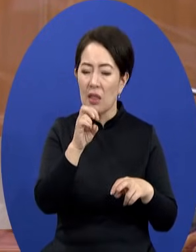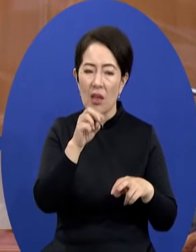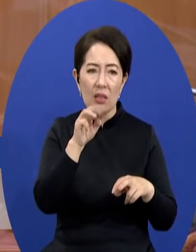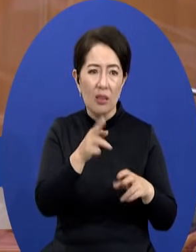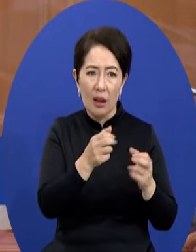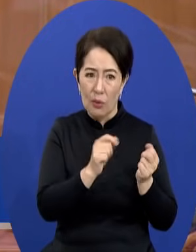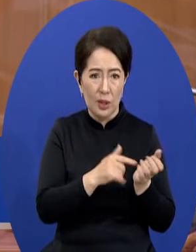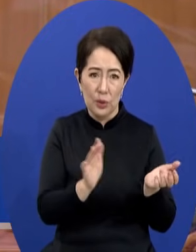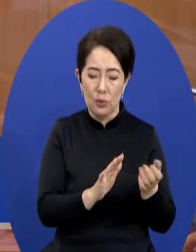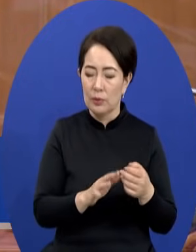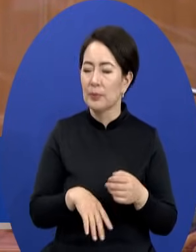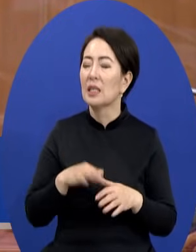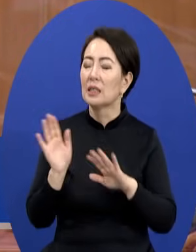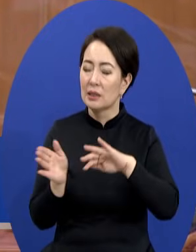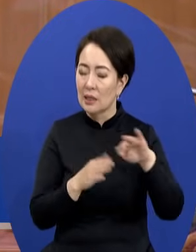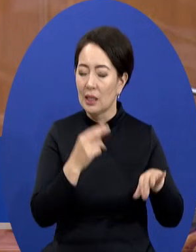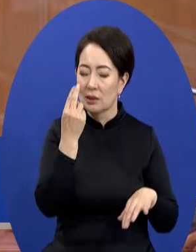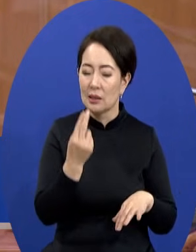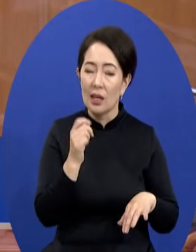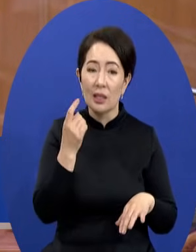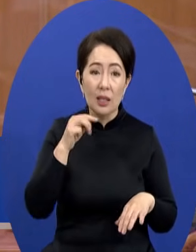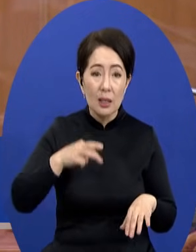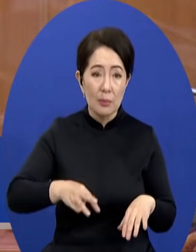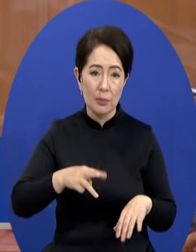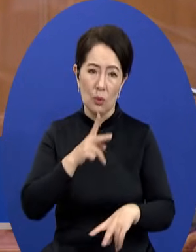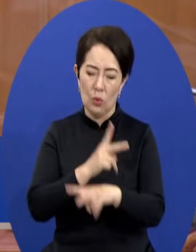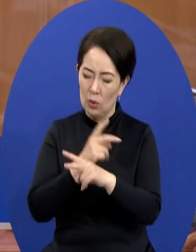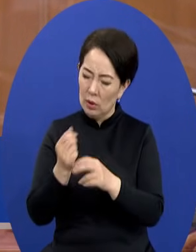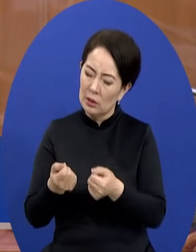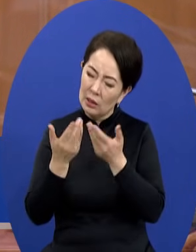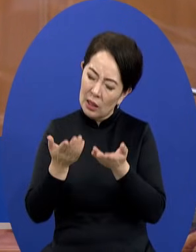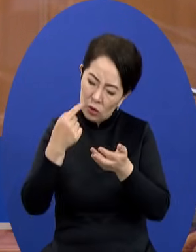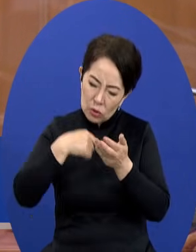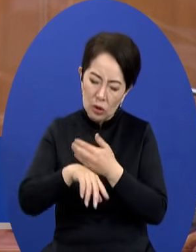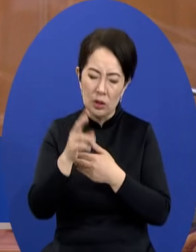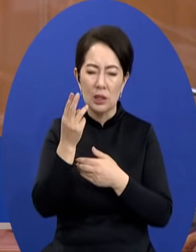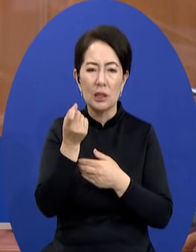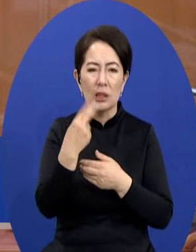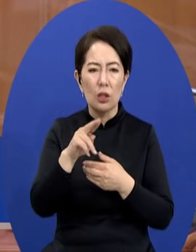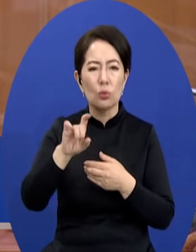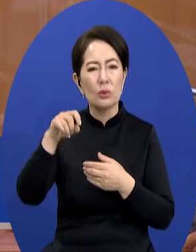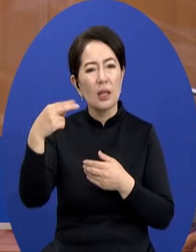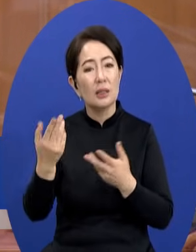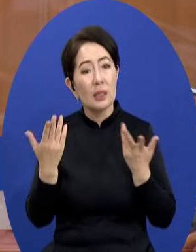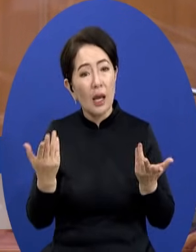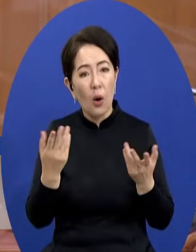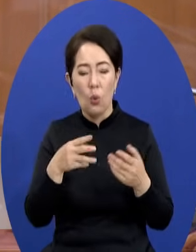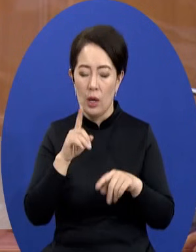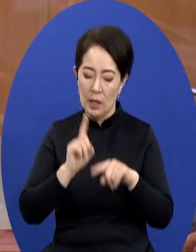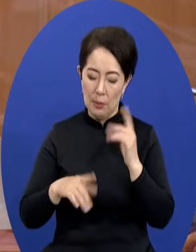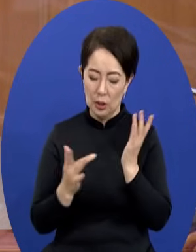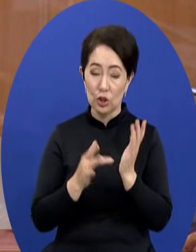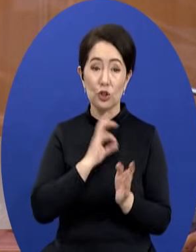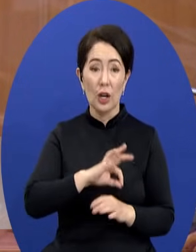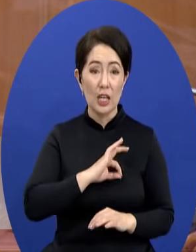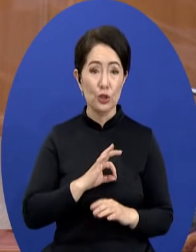нь бол үндсэн цаашдаа бид нар ямар ямар хууль гаргах юм, дэд бүтц нь яах юм. За тэгээ ямар технологи ашиглах юм. Ямар техник ашиглах